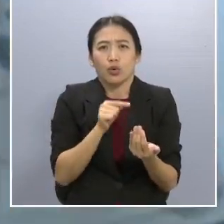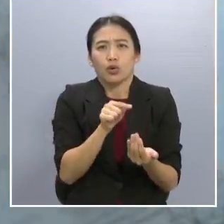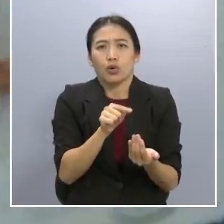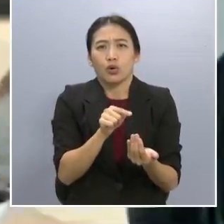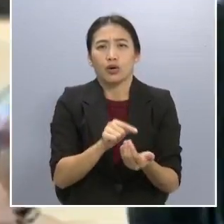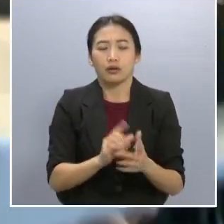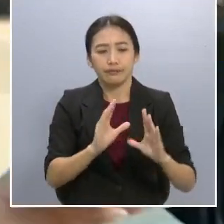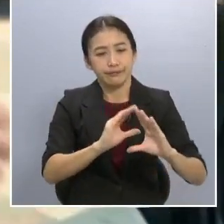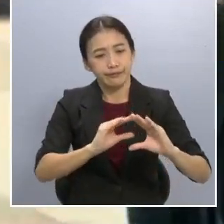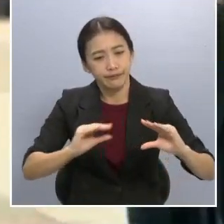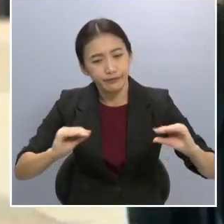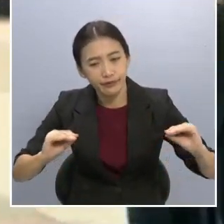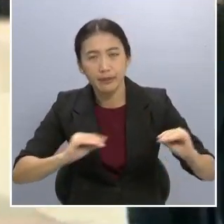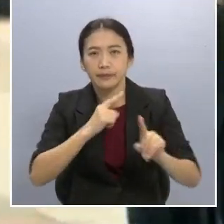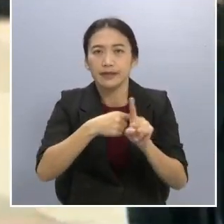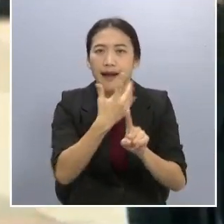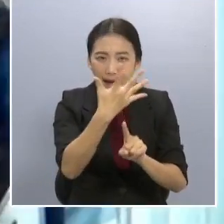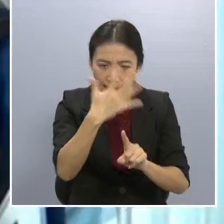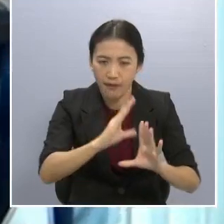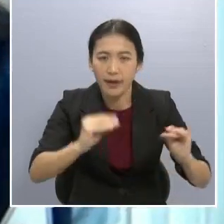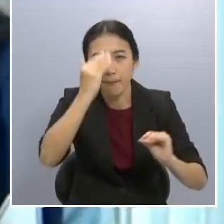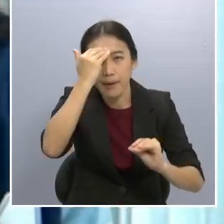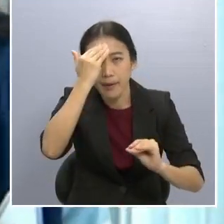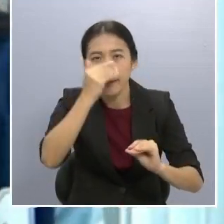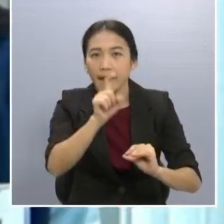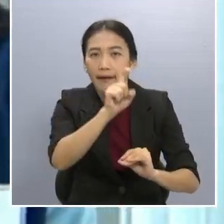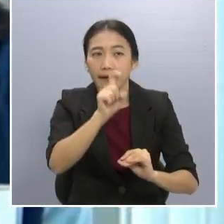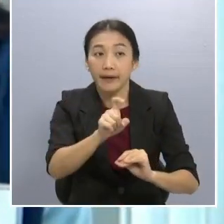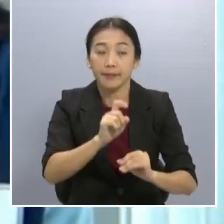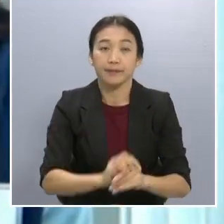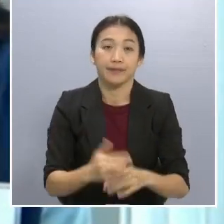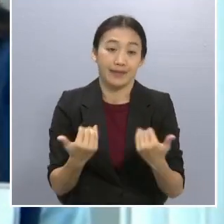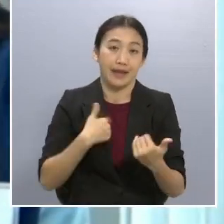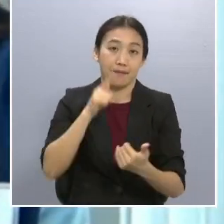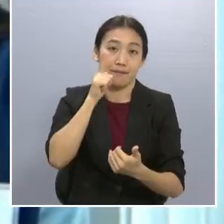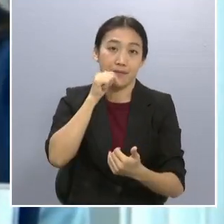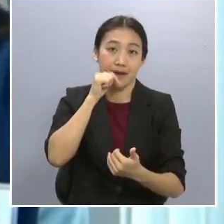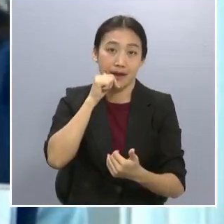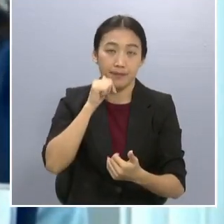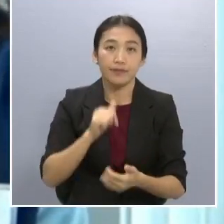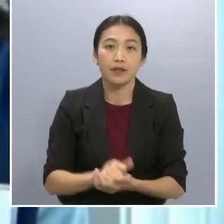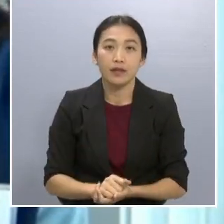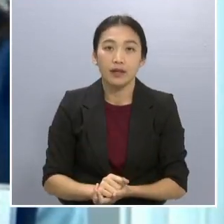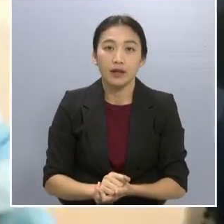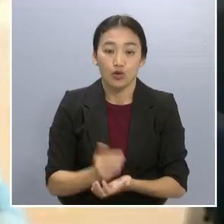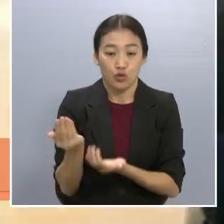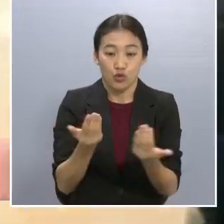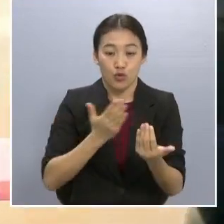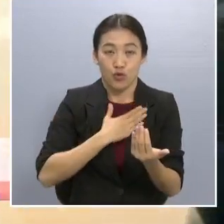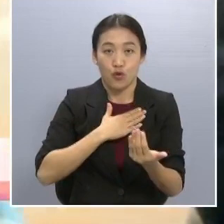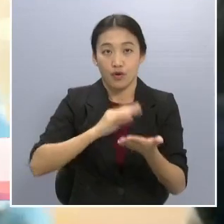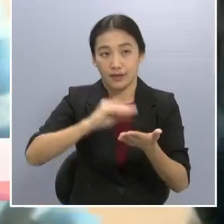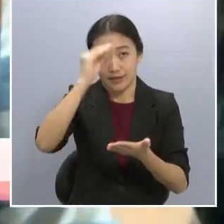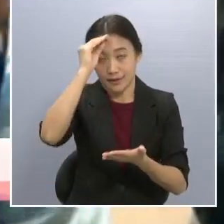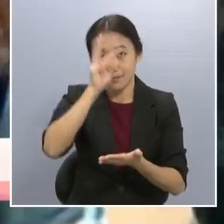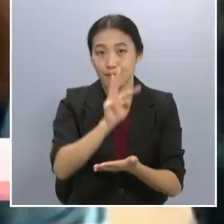ฮะก็คือนางสาวปวีณาครับบอกว่าหลังจากน้องโชคนะฮะซึ่งเป็นนักเรียนชั้นมัธยมศึกษาปีที่3โรงเรียนวัดลาดประดุกอำเภอบางบัวทองจังหวัดนนท